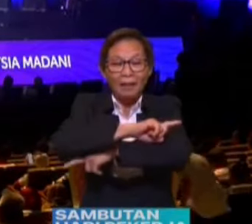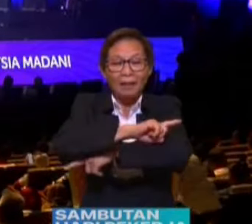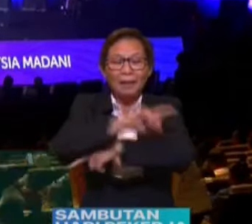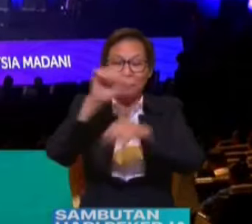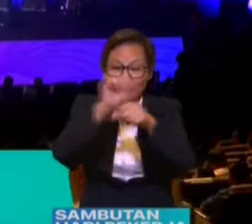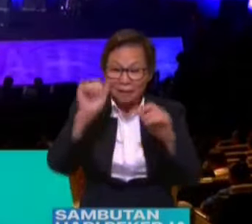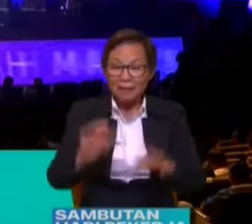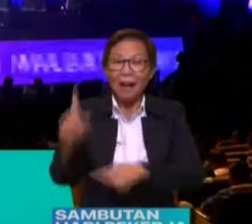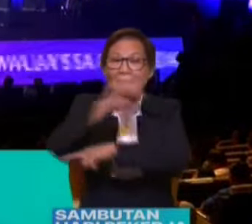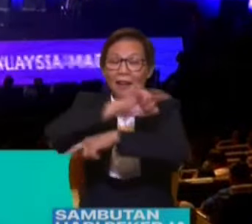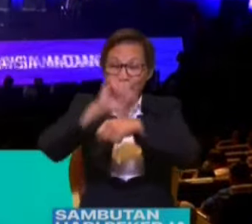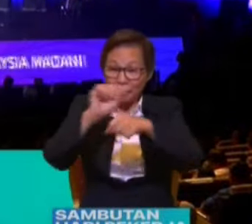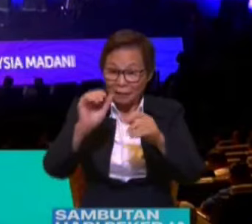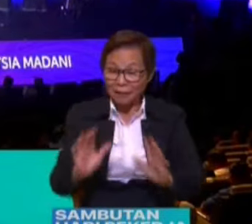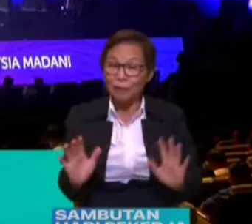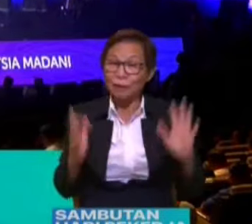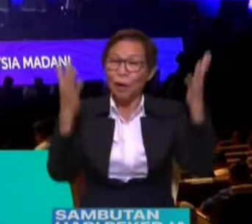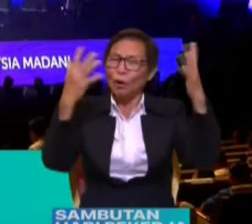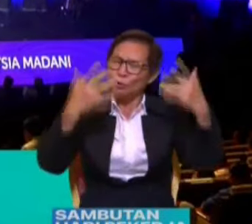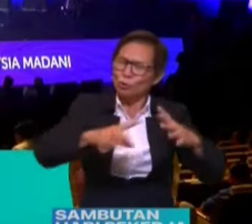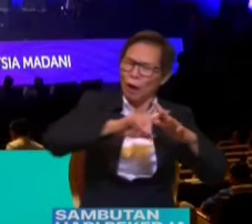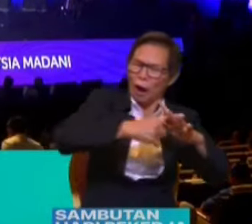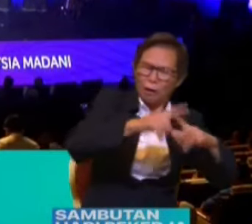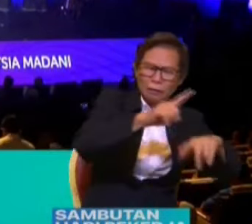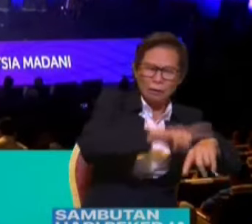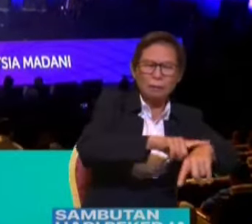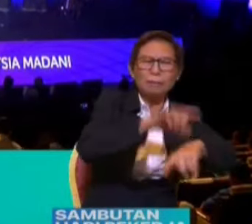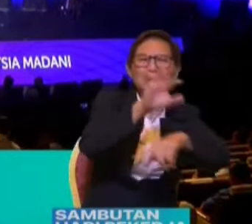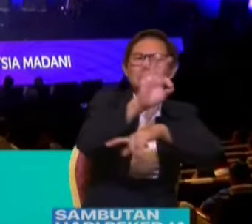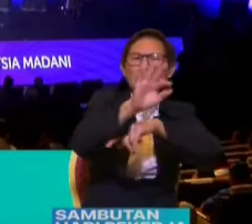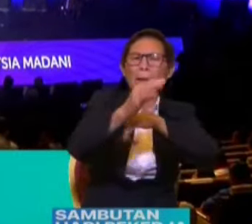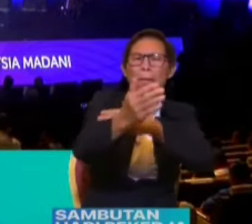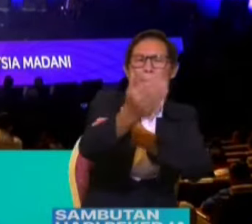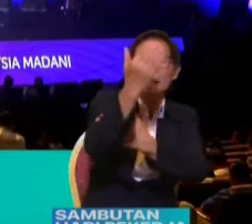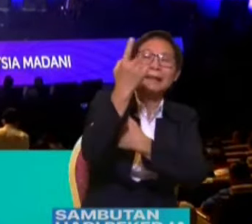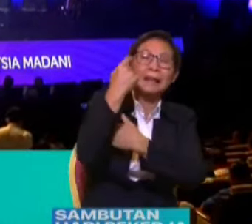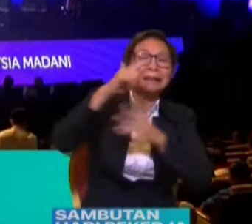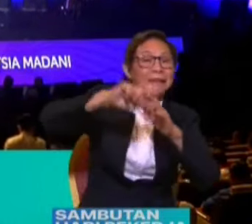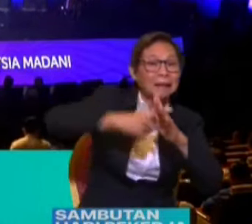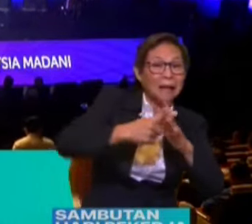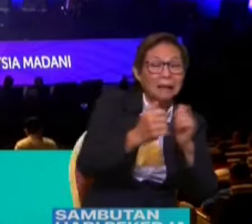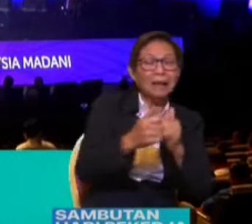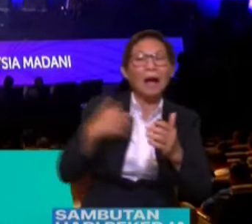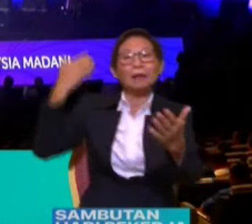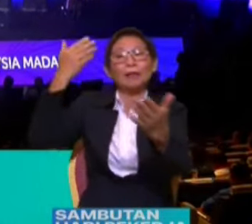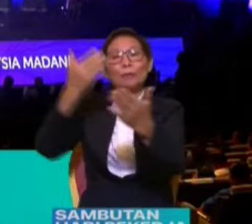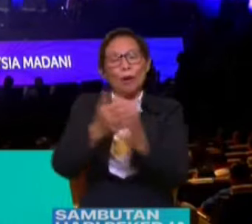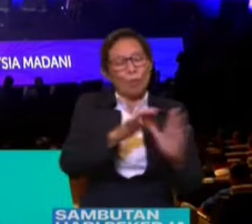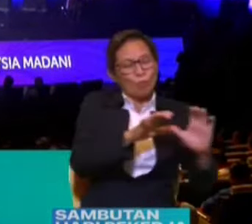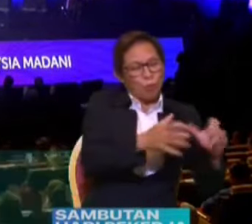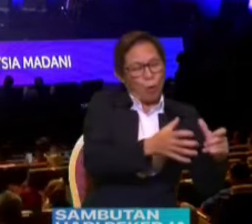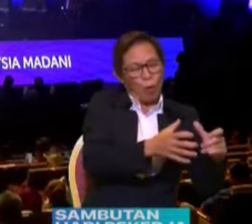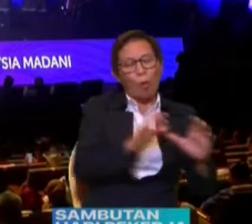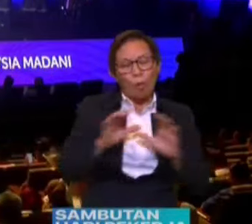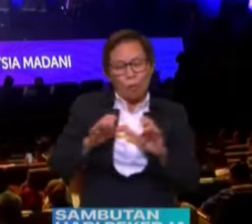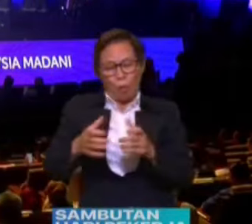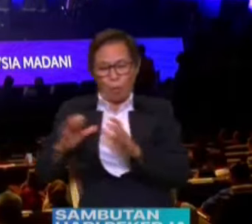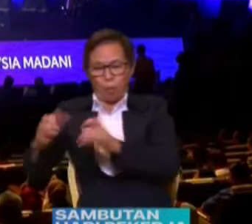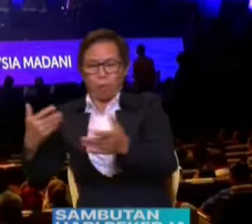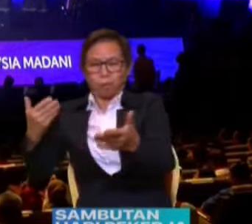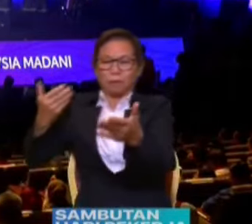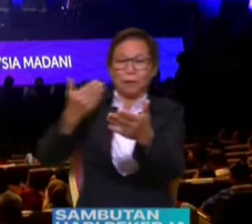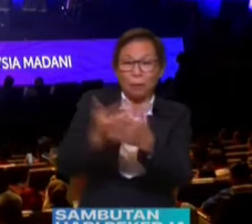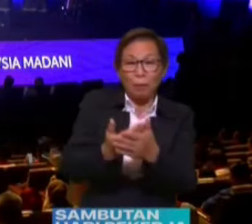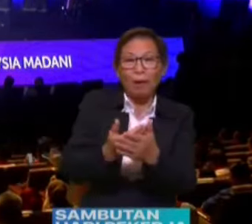sambutan Hari Pekerja ini sudah pun bermula seawal jam 9 pagi tadi dengan ketibaan kontijen-kontijen yang terlibat, di